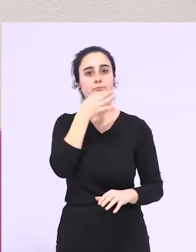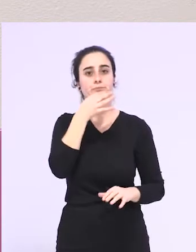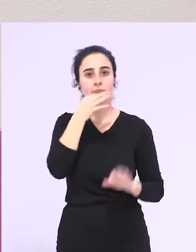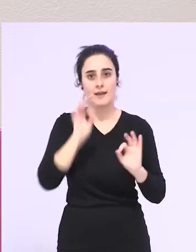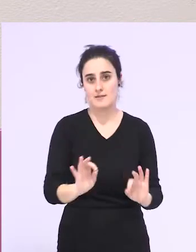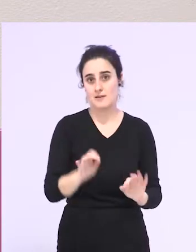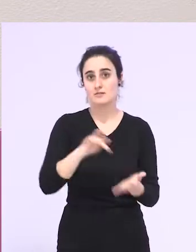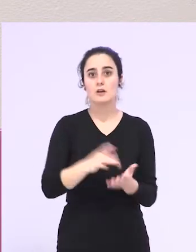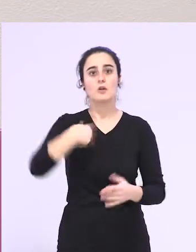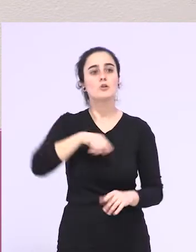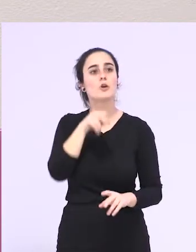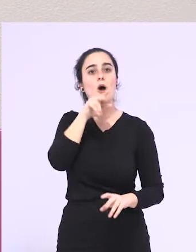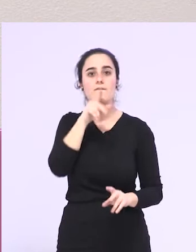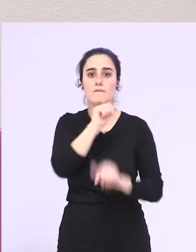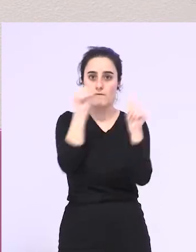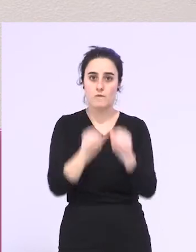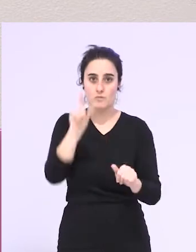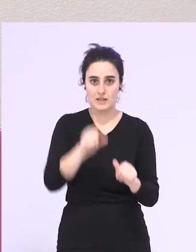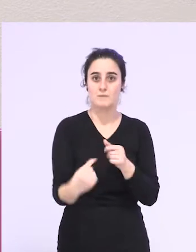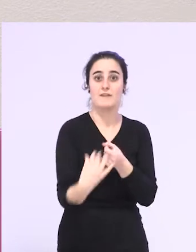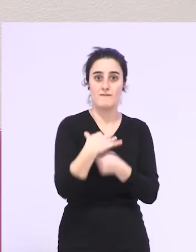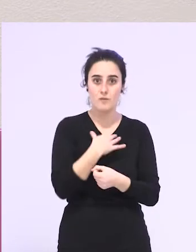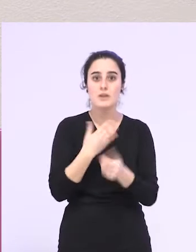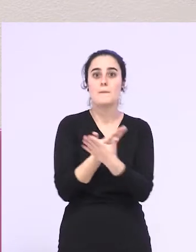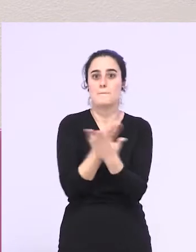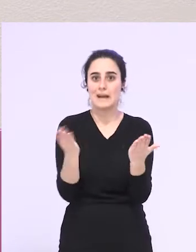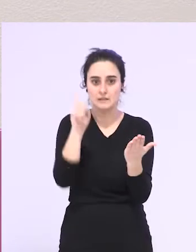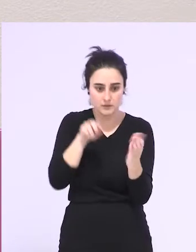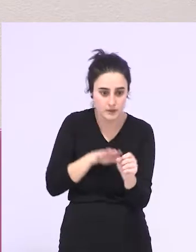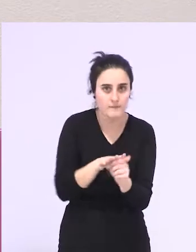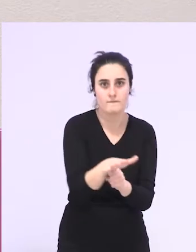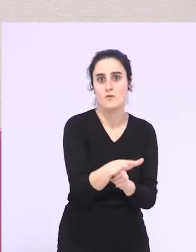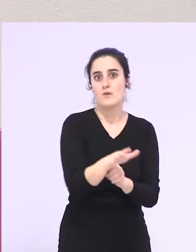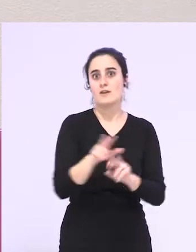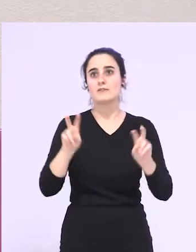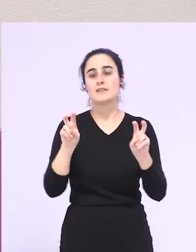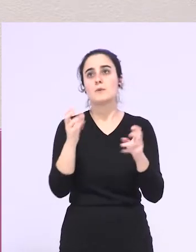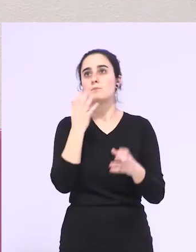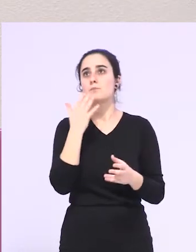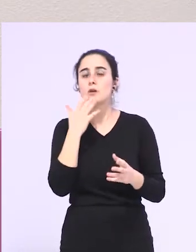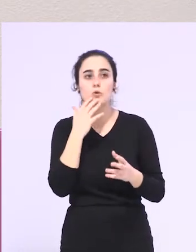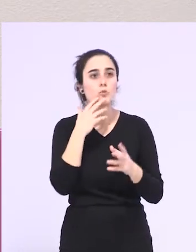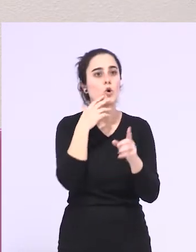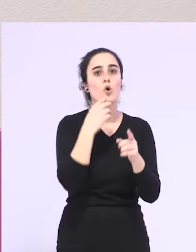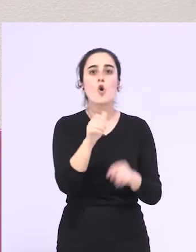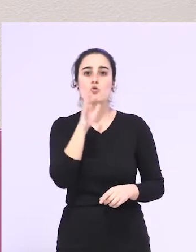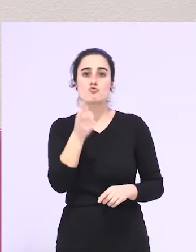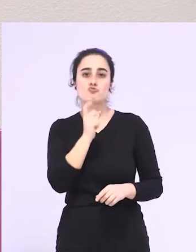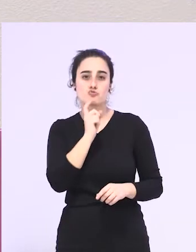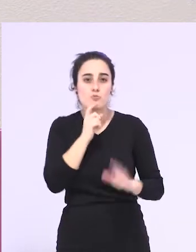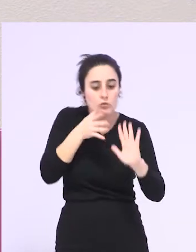dira gure hitz egiteko moduan, berraktibatzen dira prentxan, ez, erasoari buruz sortzen ditugune kontakizunetan, eta baita